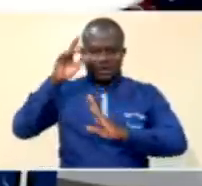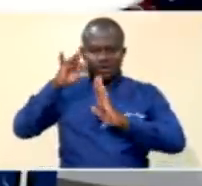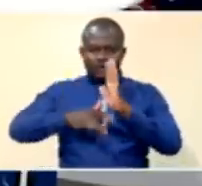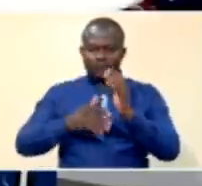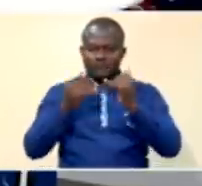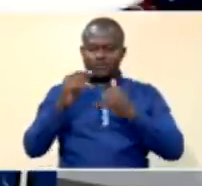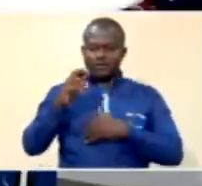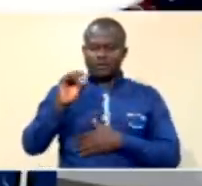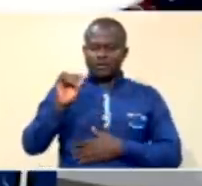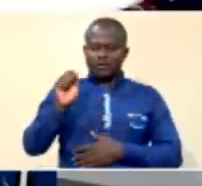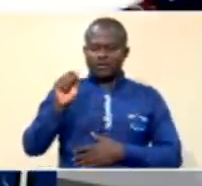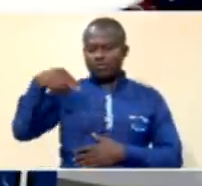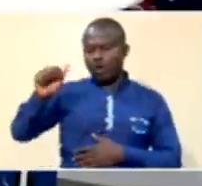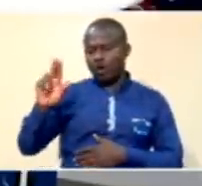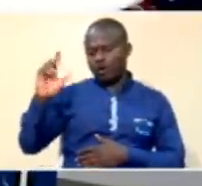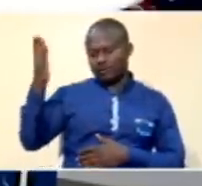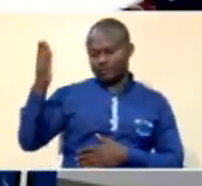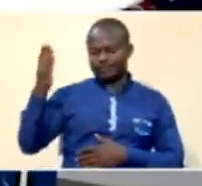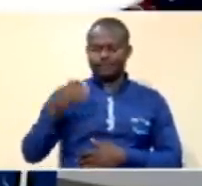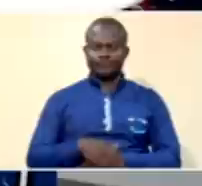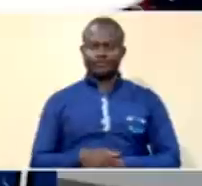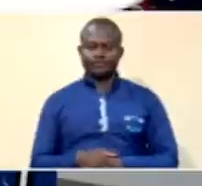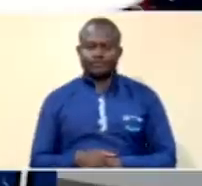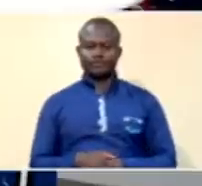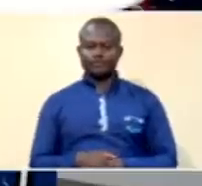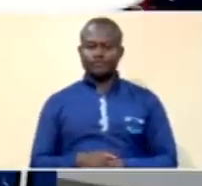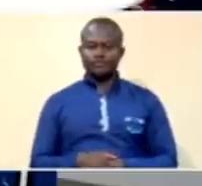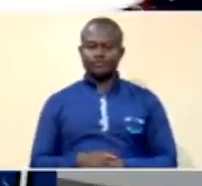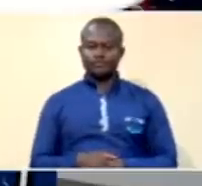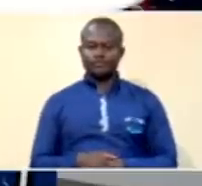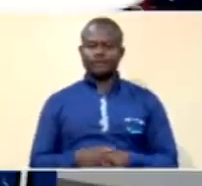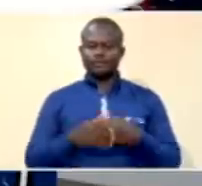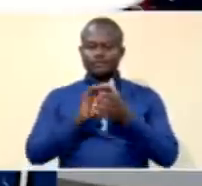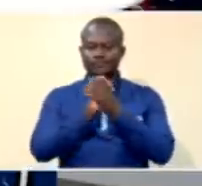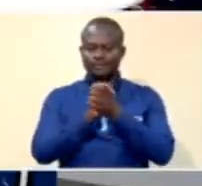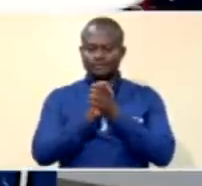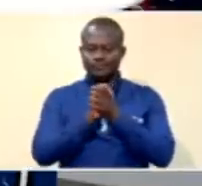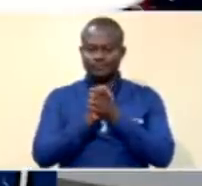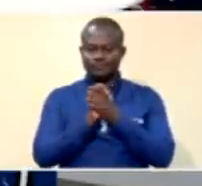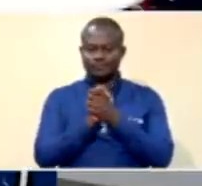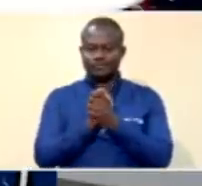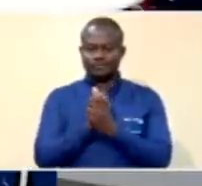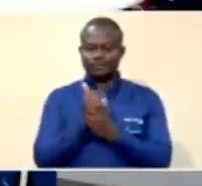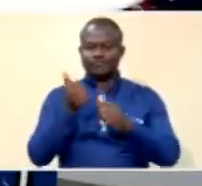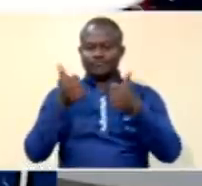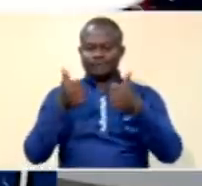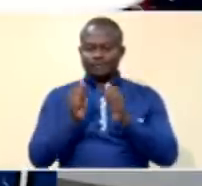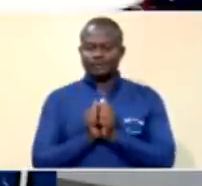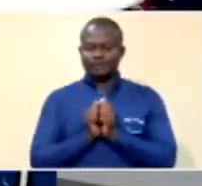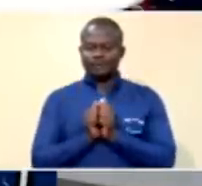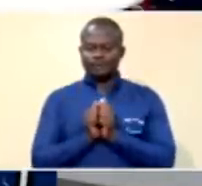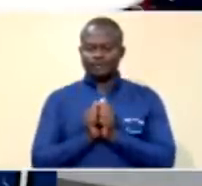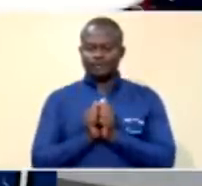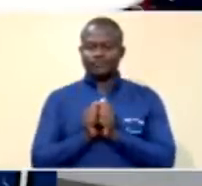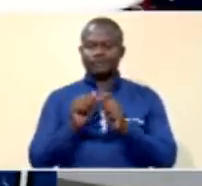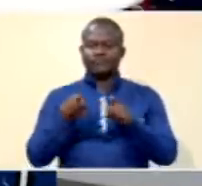mugiye kugizwa nange politiki angariko sindi genyine uri kumwe nange Gloria umukamabano wiriwe neza Paul wiriwe Gloria umeze neza